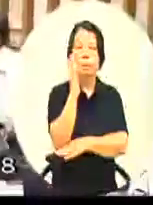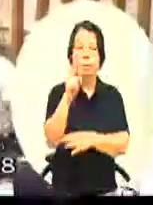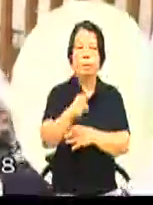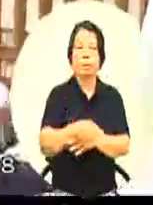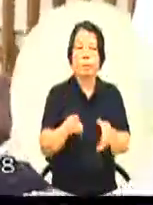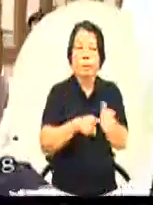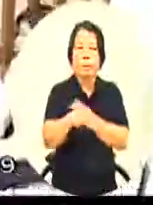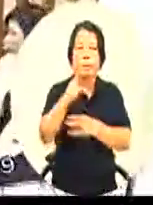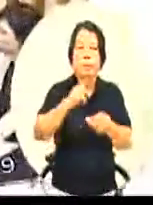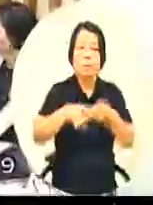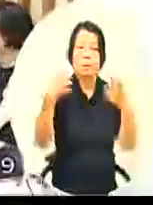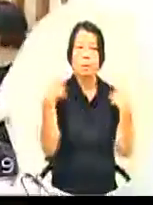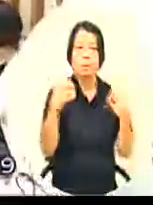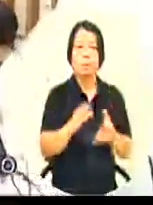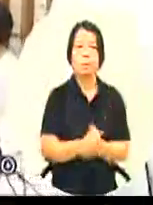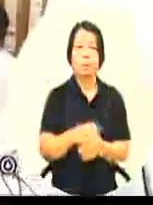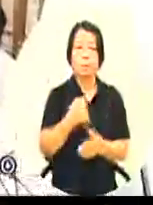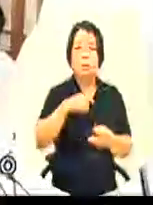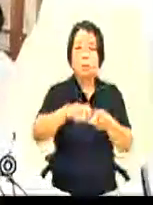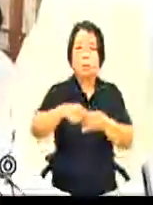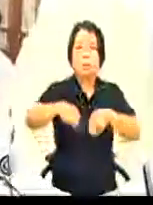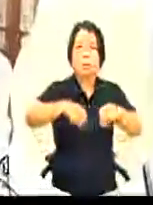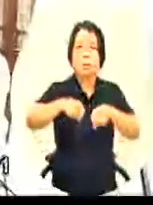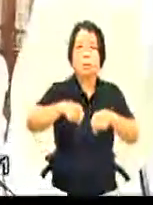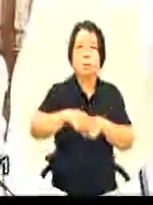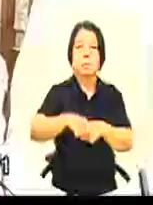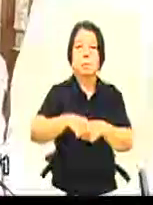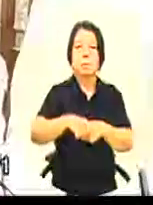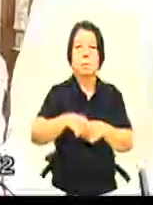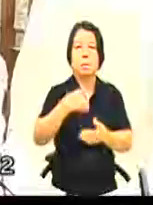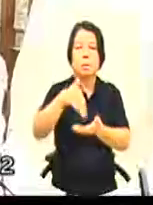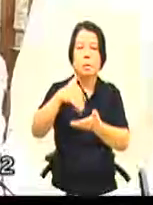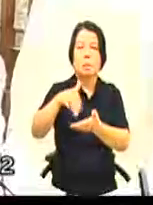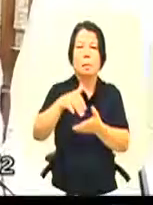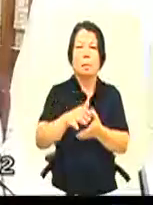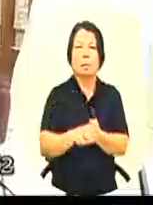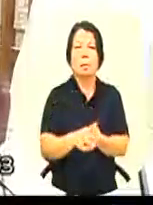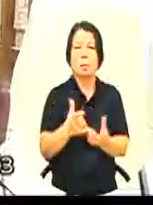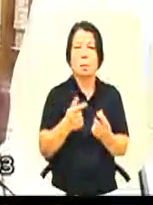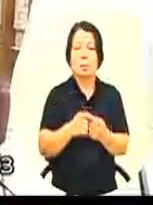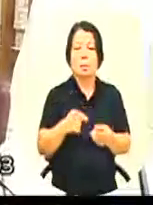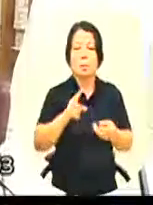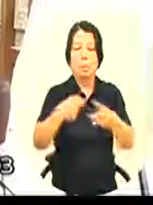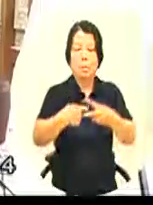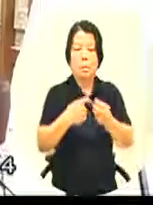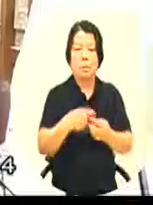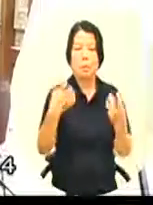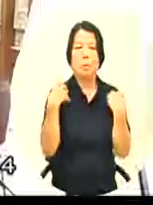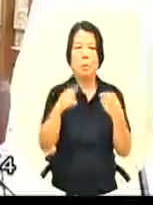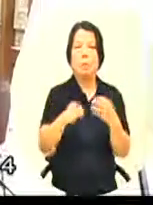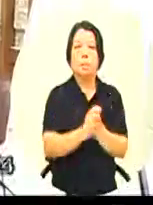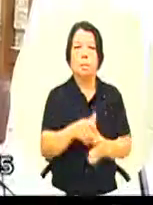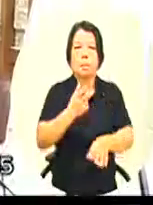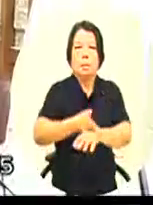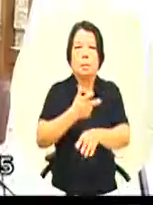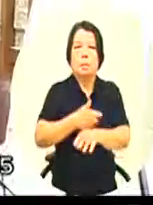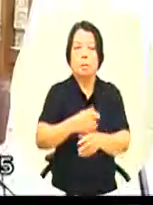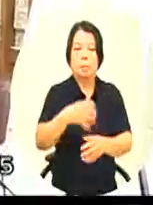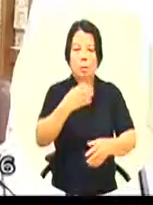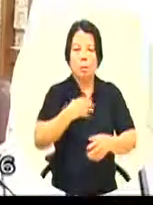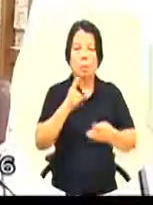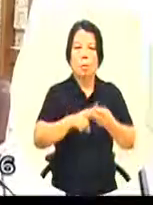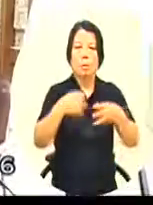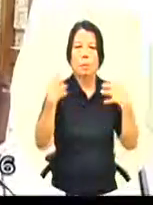任李福龙李主任，工商系主任哈李文奎李主任，还有我们的科技管理系哈吴新颖吴主